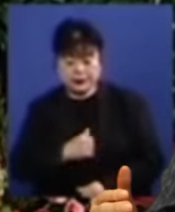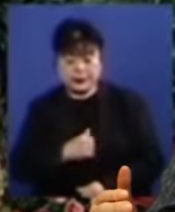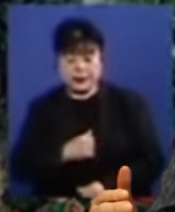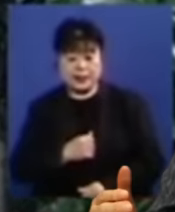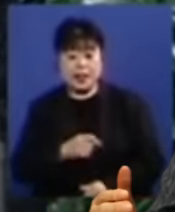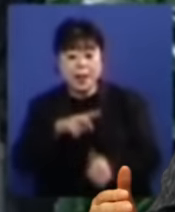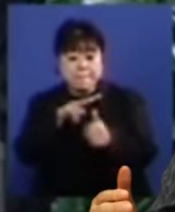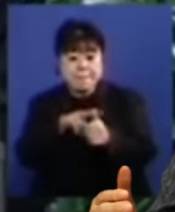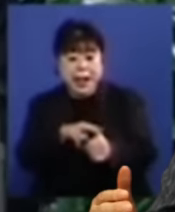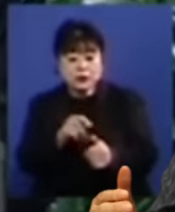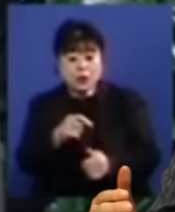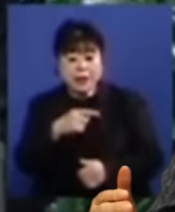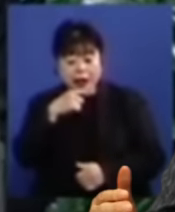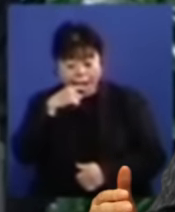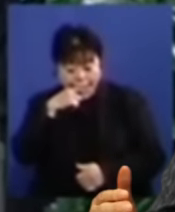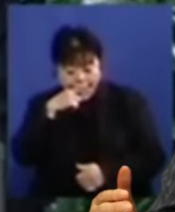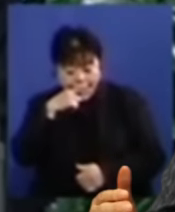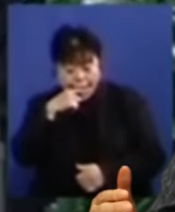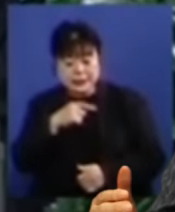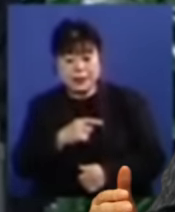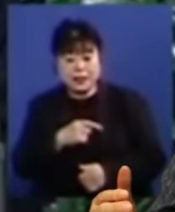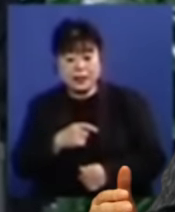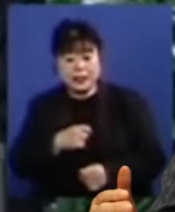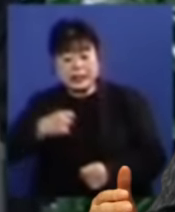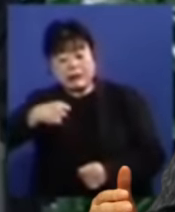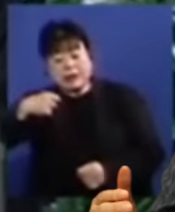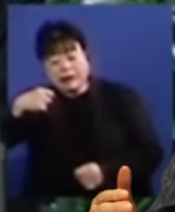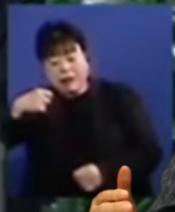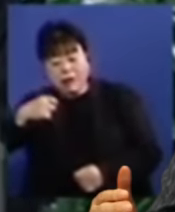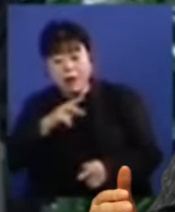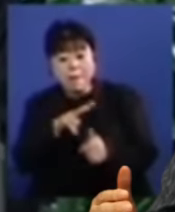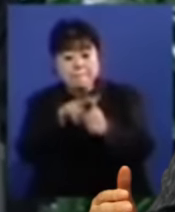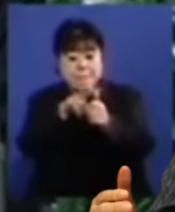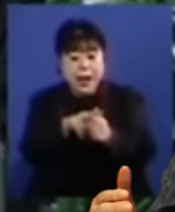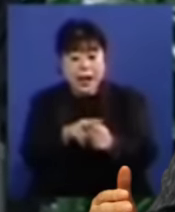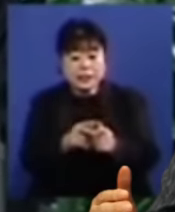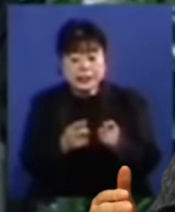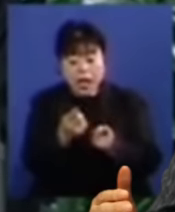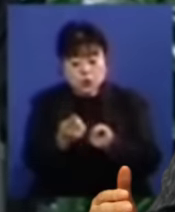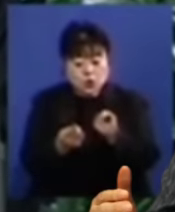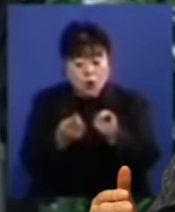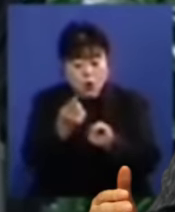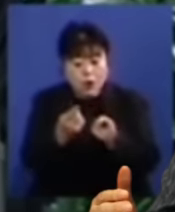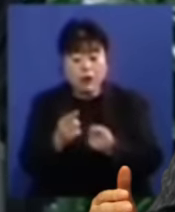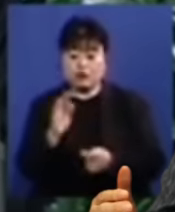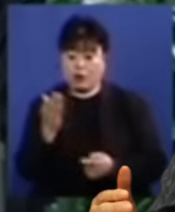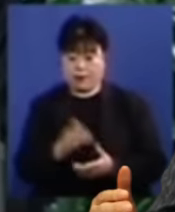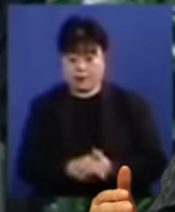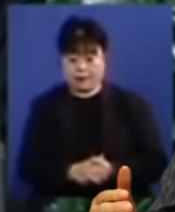조그만 거 넣었지만 이것 가지고서 온 말을